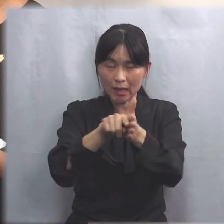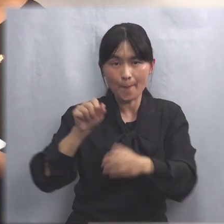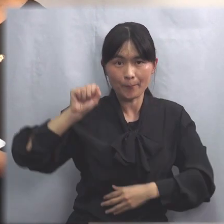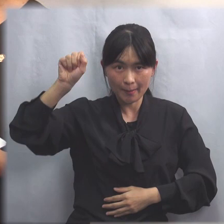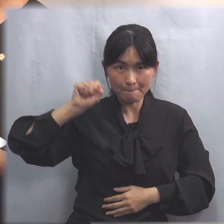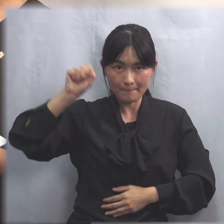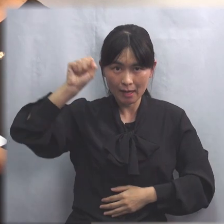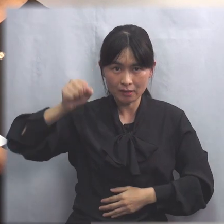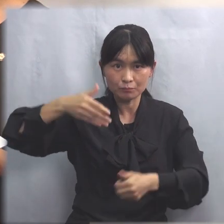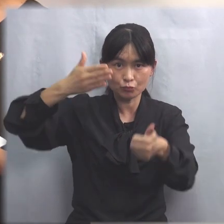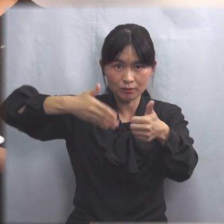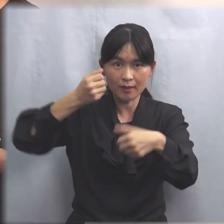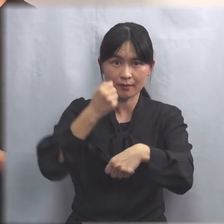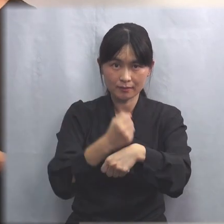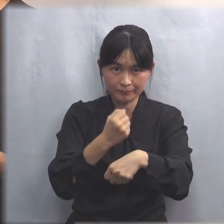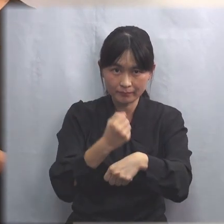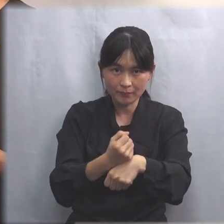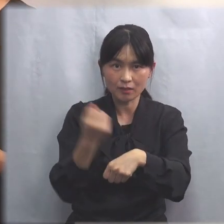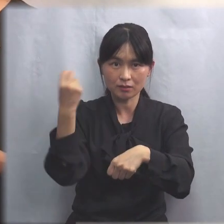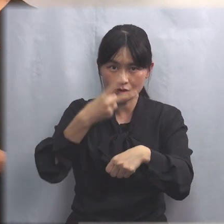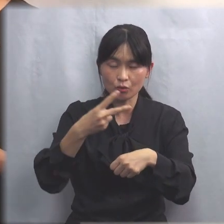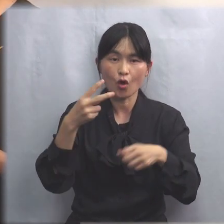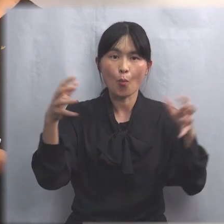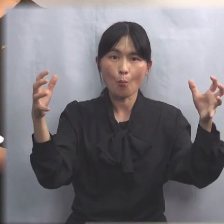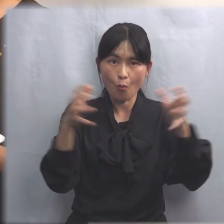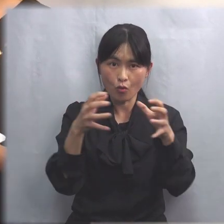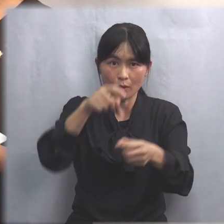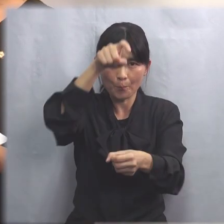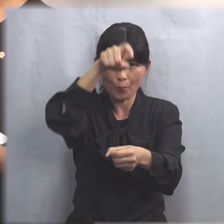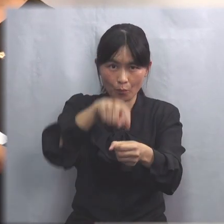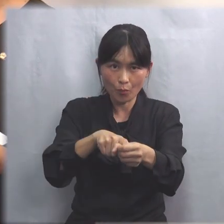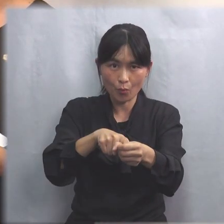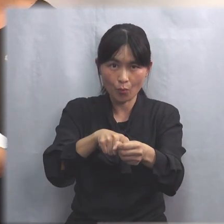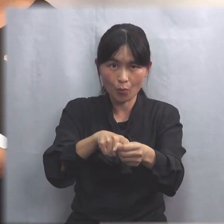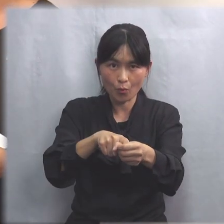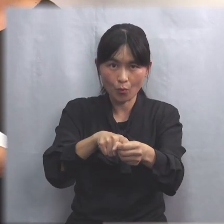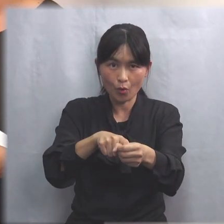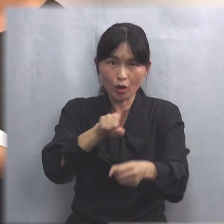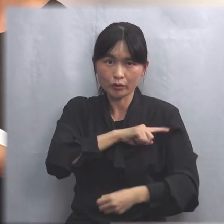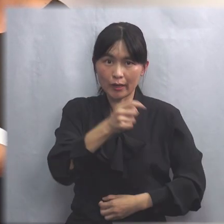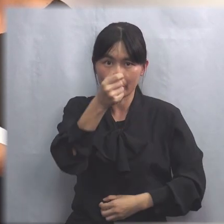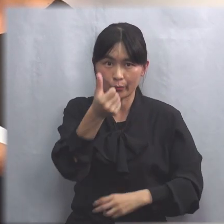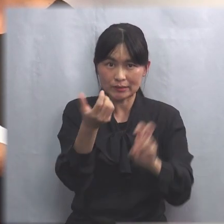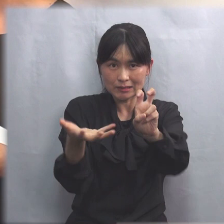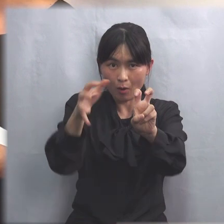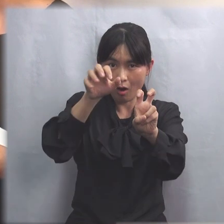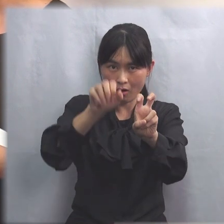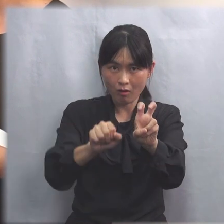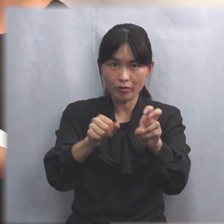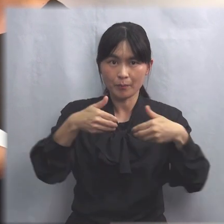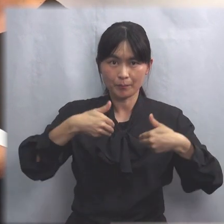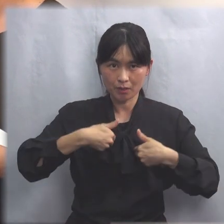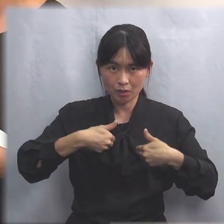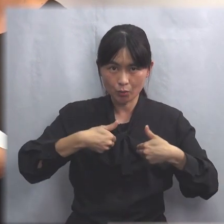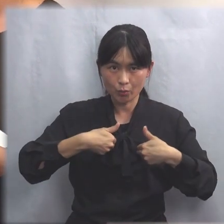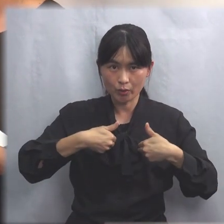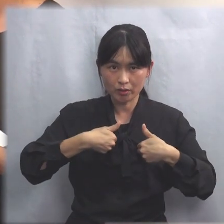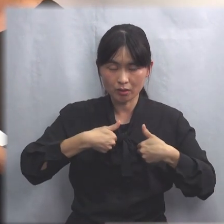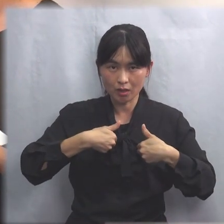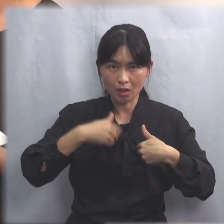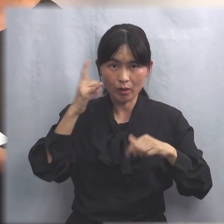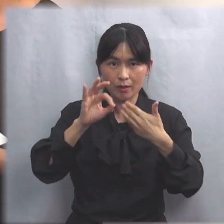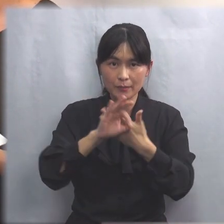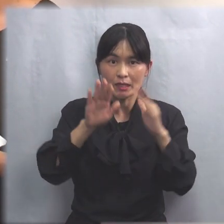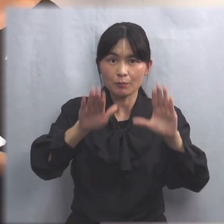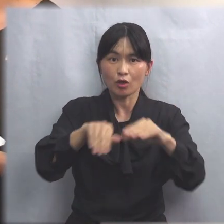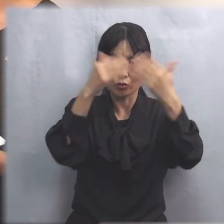모금의 목표는 최소 20억 원 정도는 되어야 저희가 이번 총선에서 만들게 된 어떤 부채를